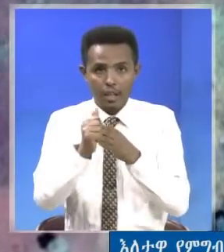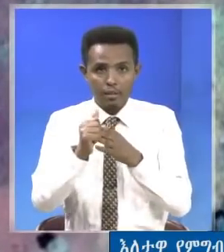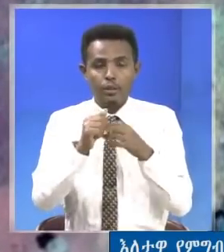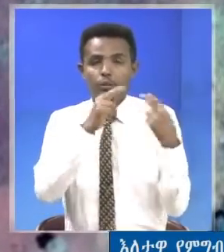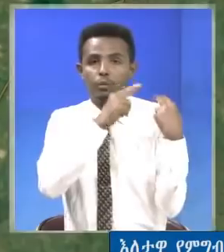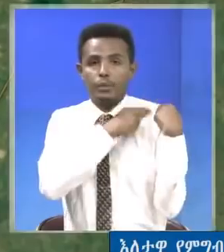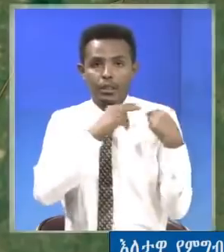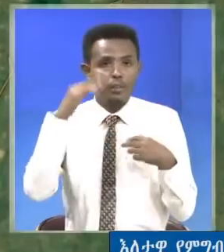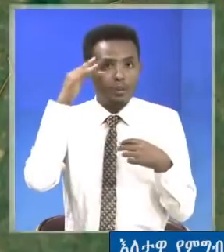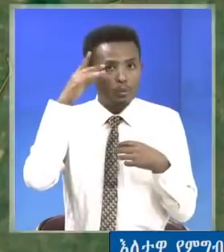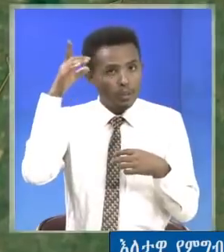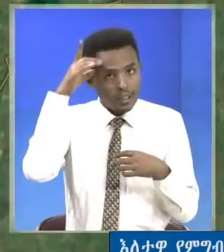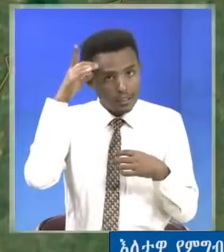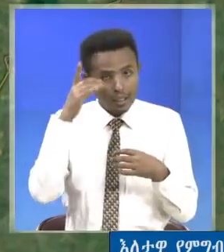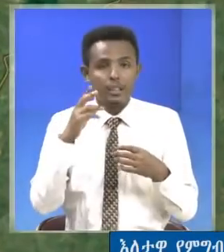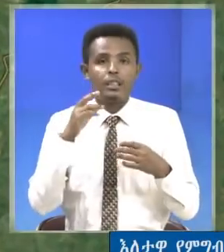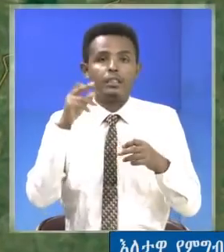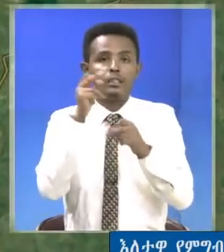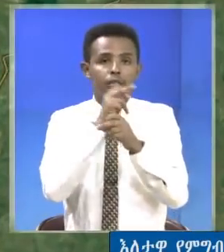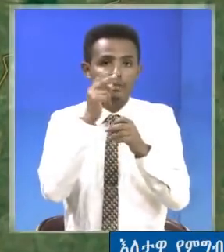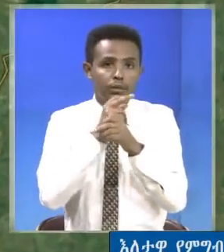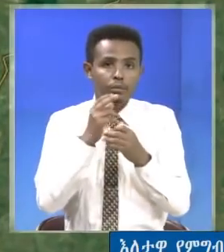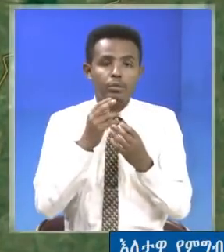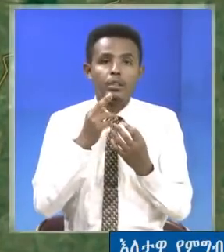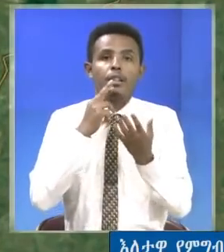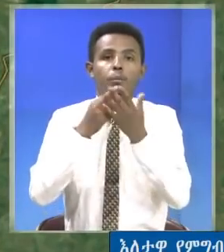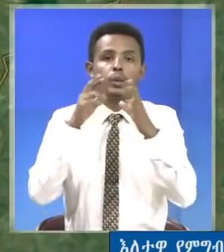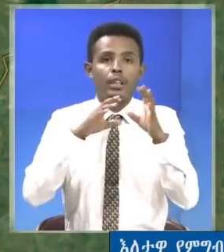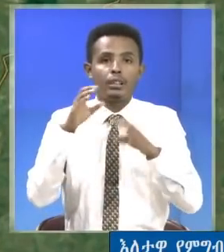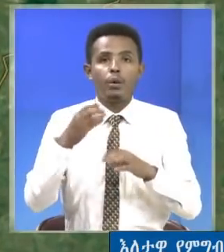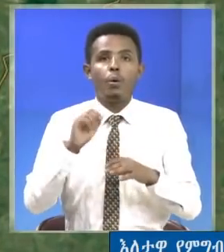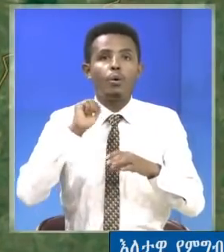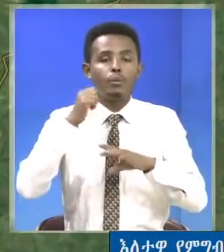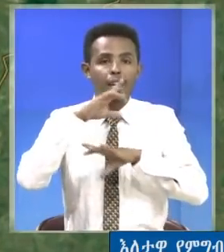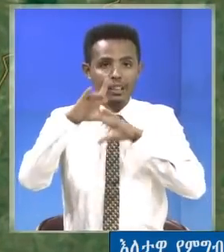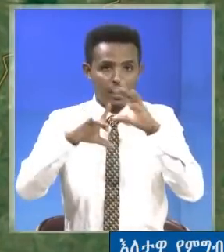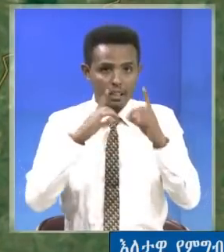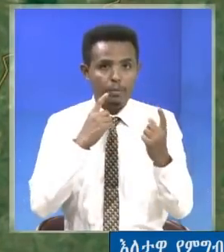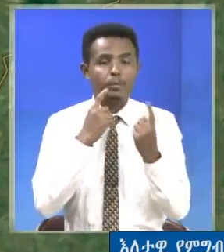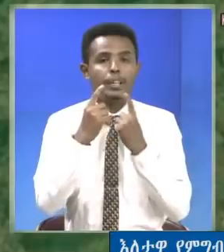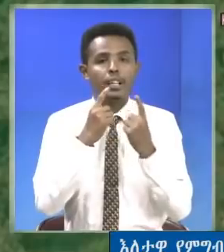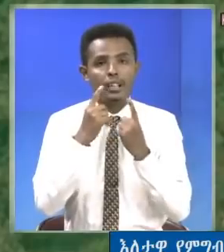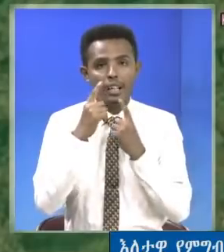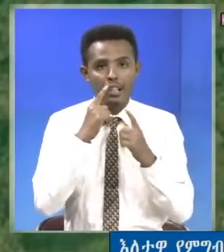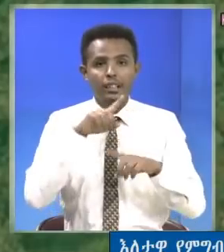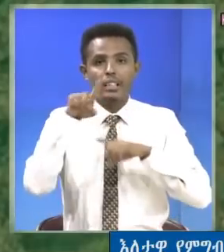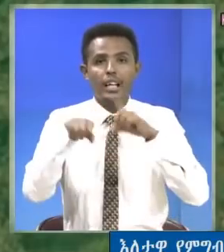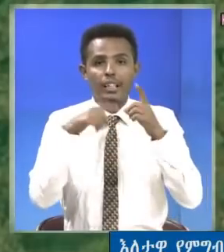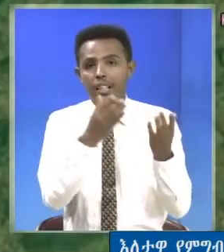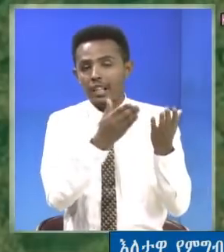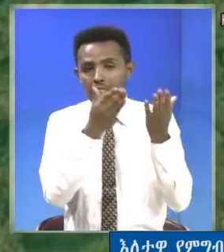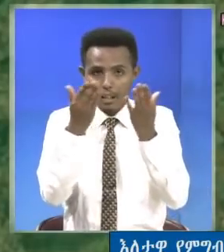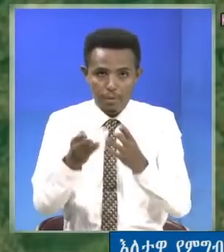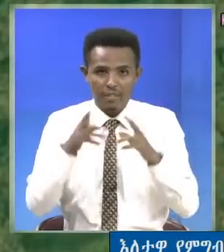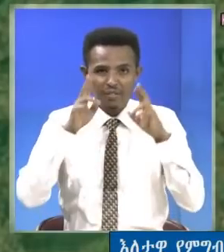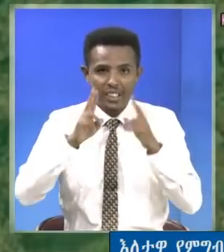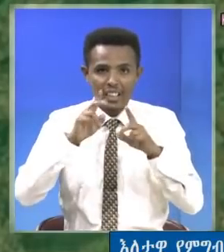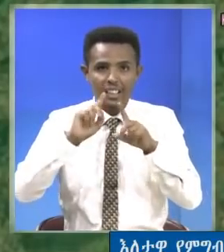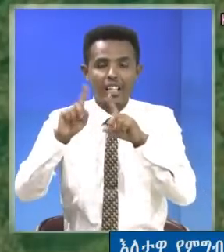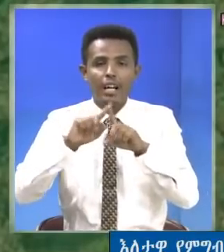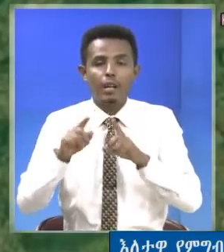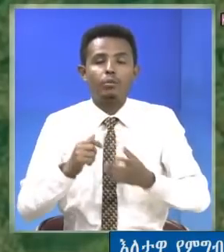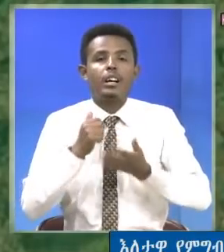ከክልሉ ሪፖርት አልተደረገልንም፣ ከኦሮሚያ ክልል አደጋ ስጋት ስራ አመራር ጋር በመነጋገር ጥያቄ እንደቀረበልን በፍጥነት የተለያዩ